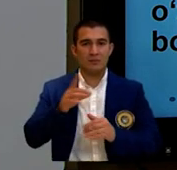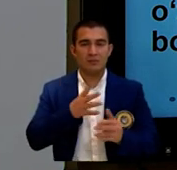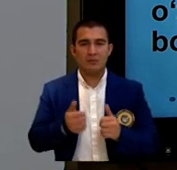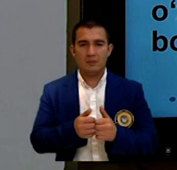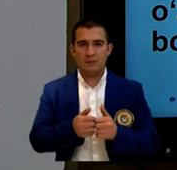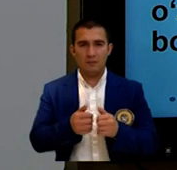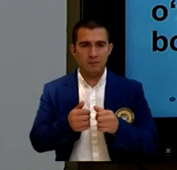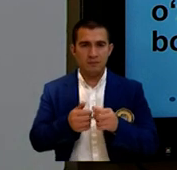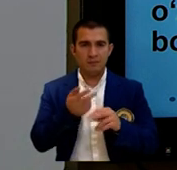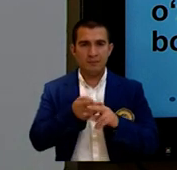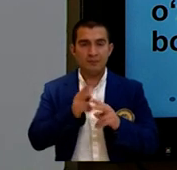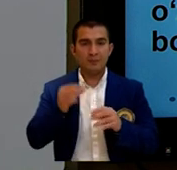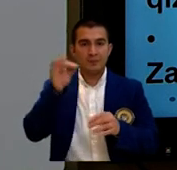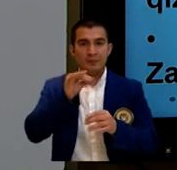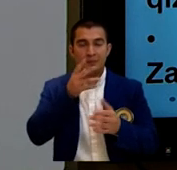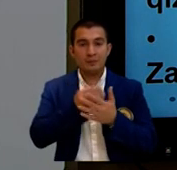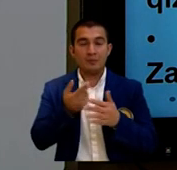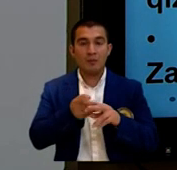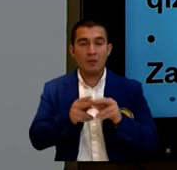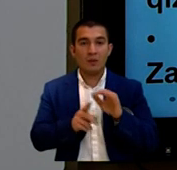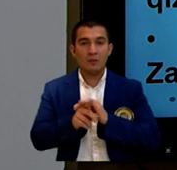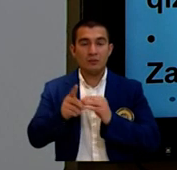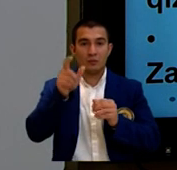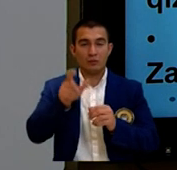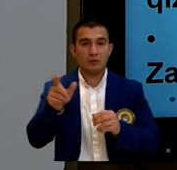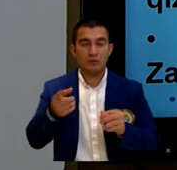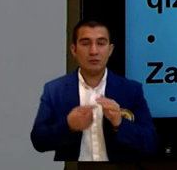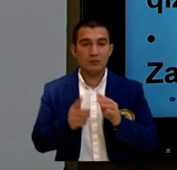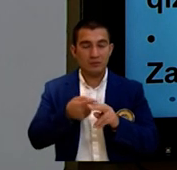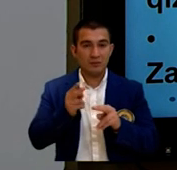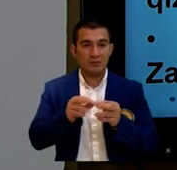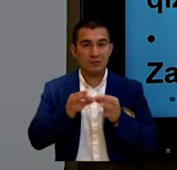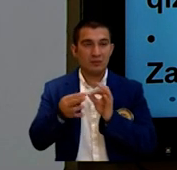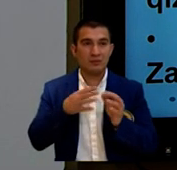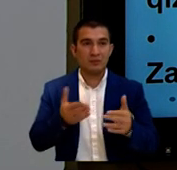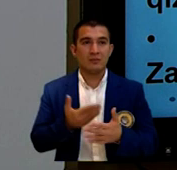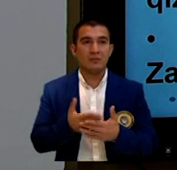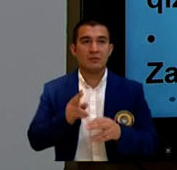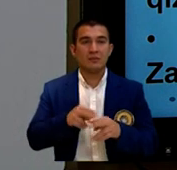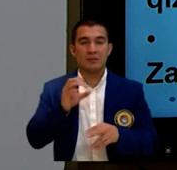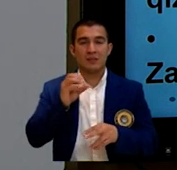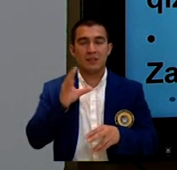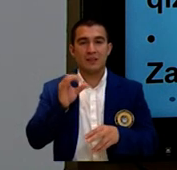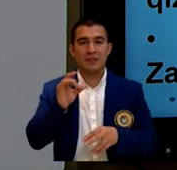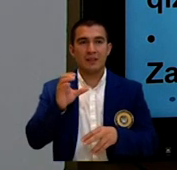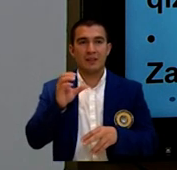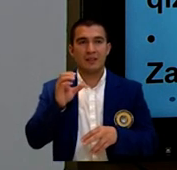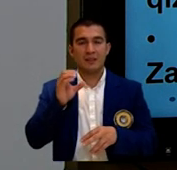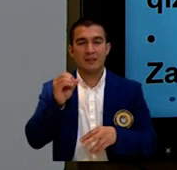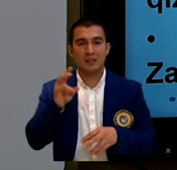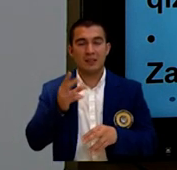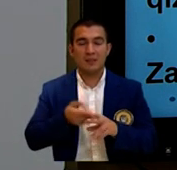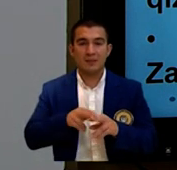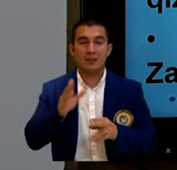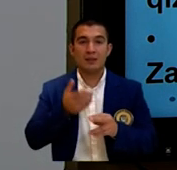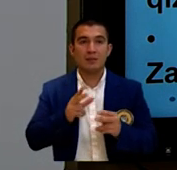Bu tadqiqot ishlarini boshlab bergan dastlabki tadqiqotchi Seversev bo'lib, u Pomir tog'